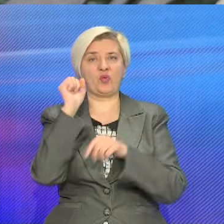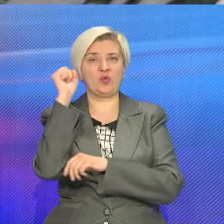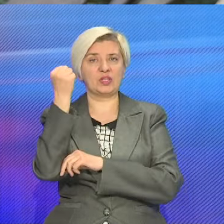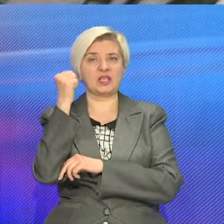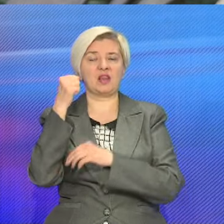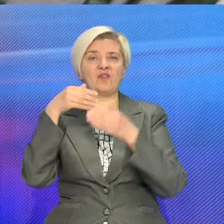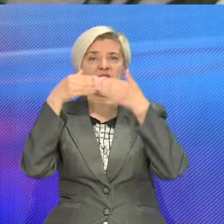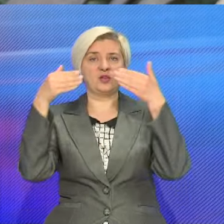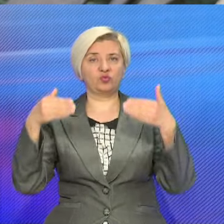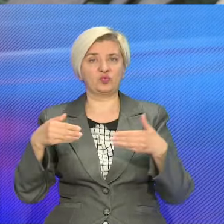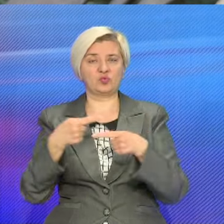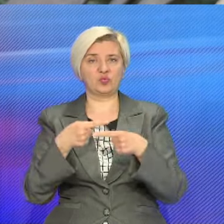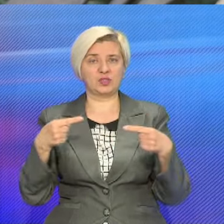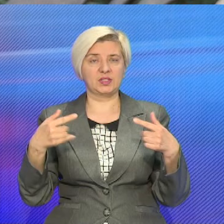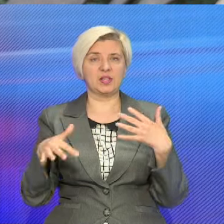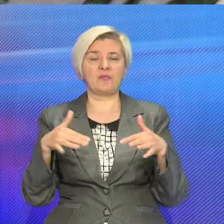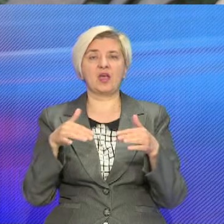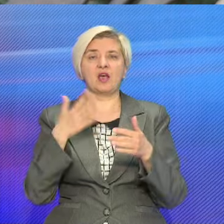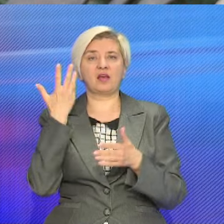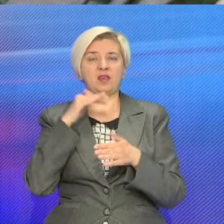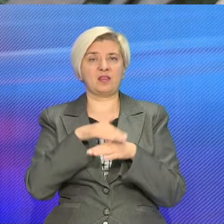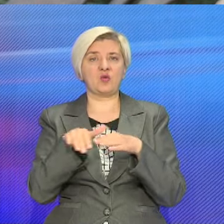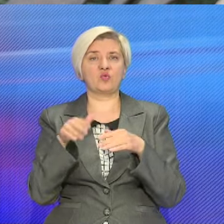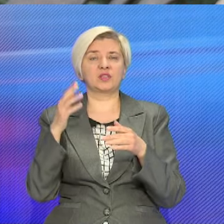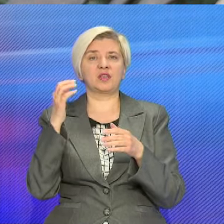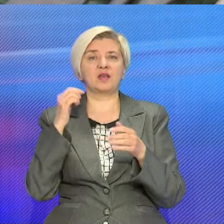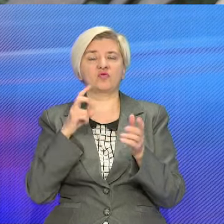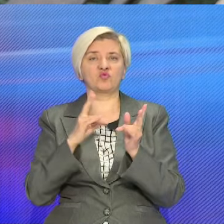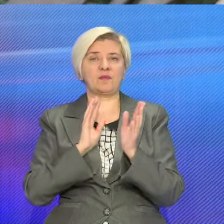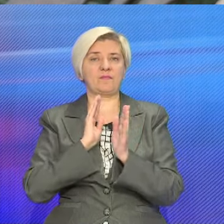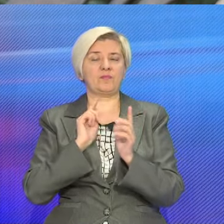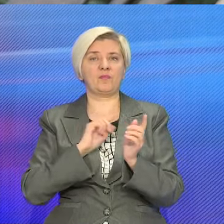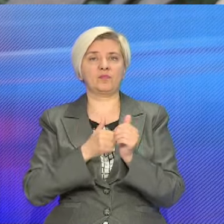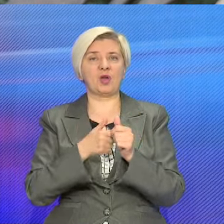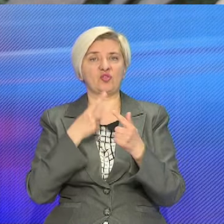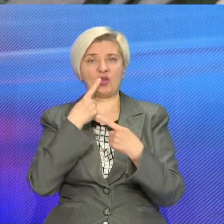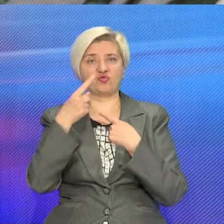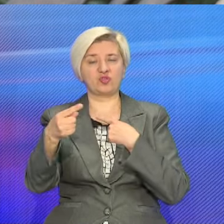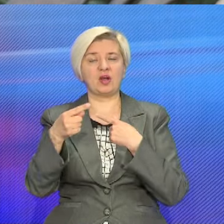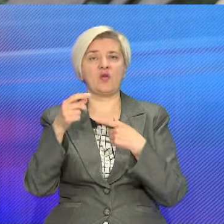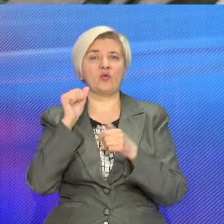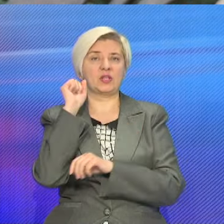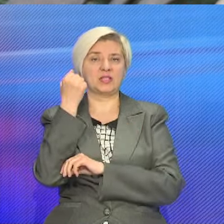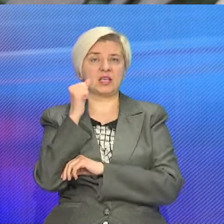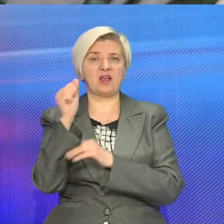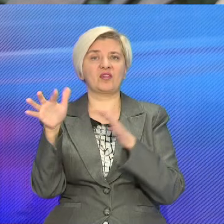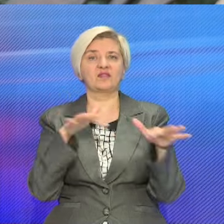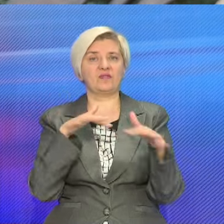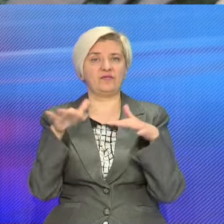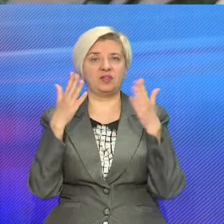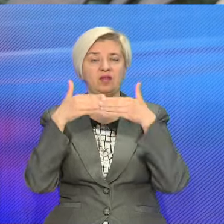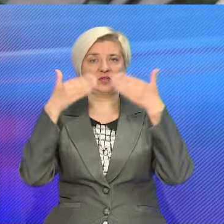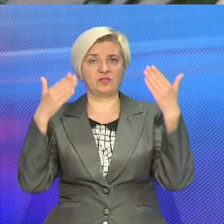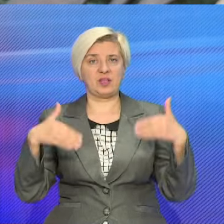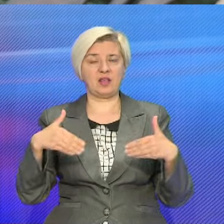Находясь на улице, обходите стороной шаткие строения, деревья, линии электропередач. Воздержитесь от длительных поездок на автомобиле